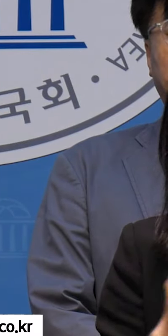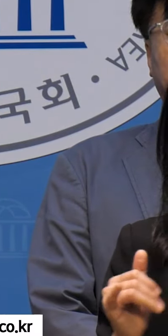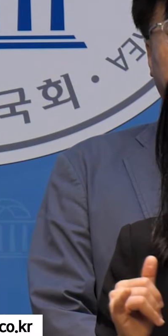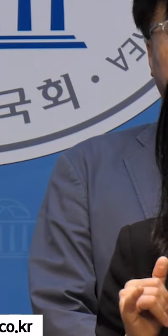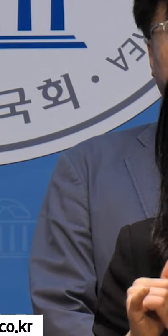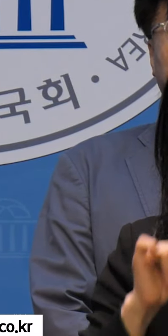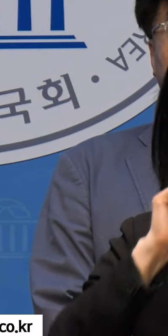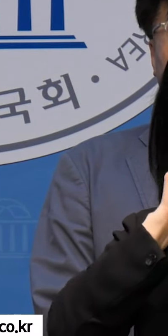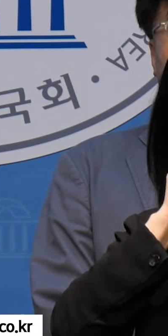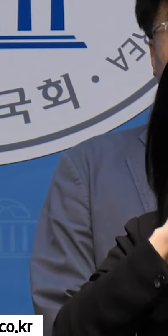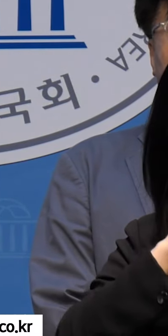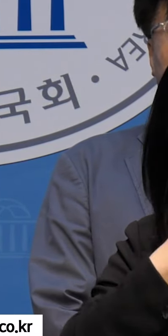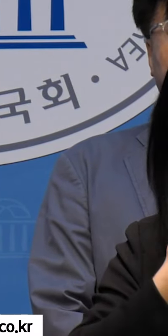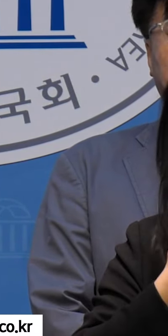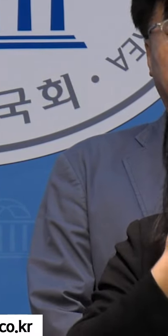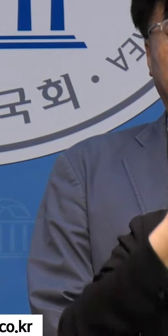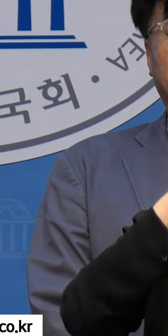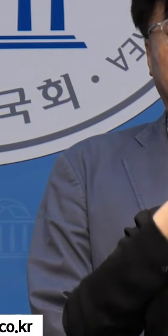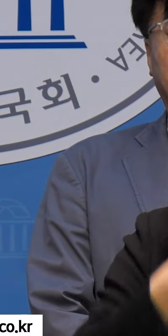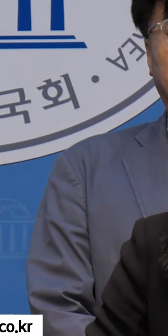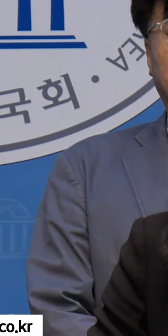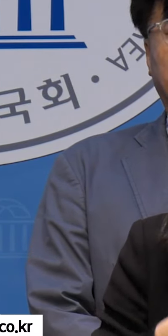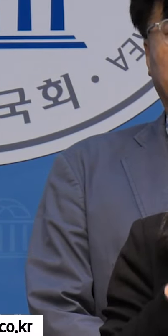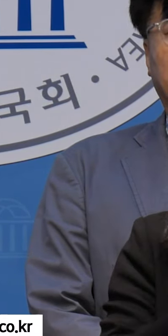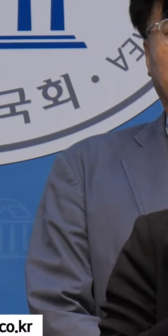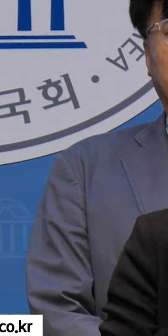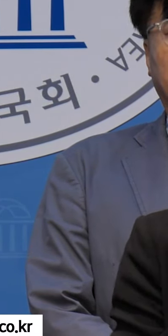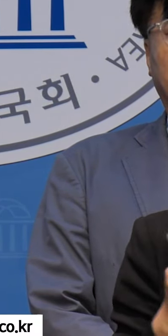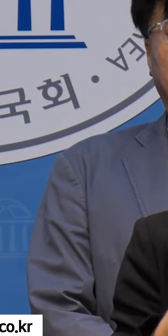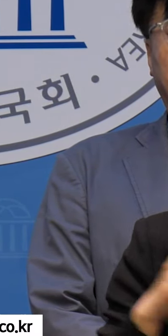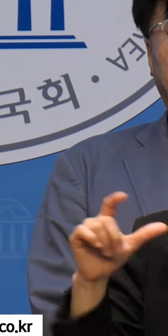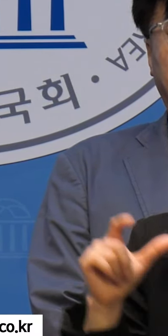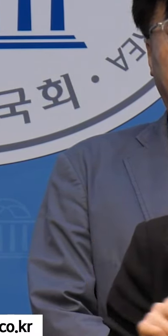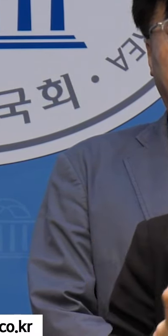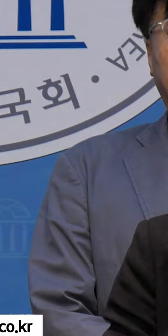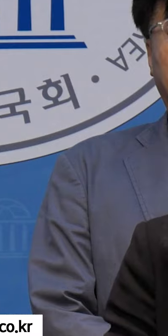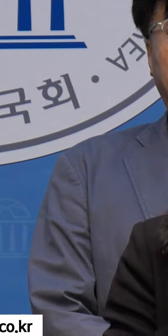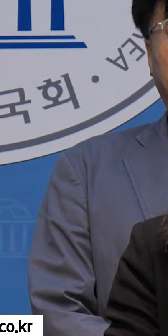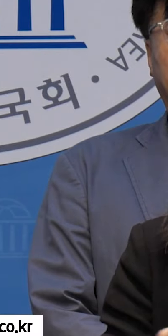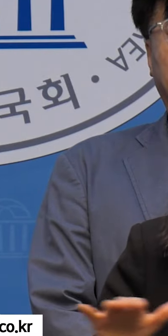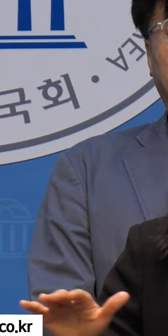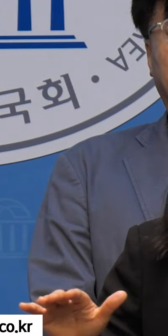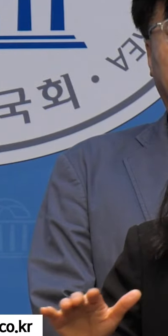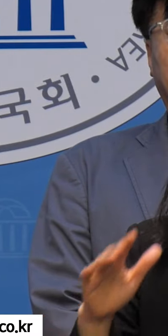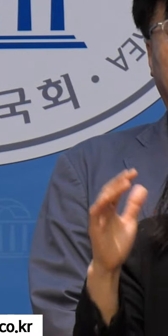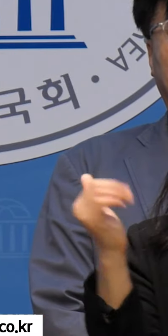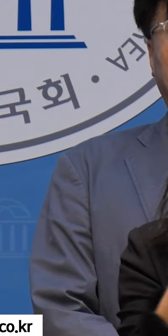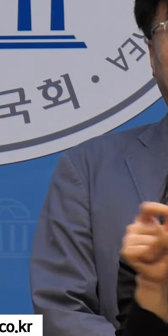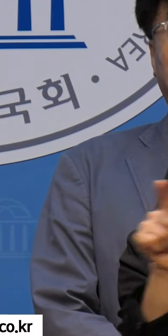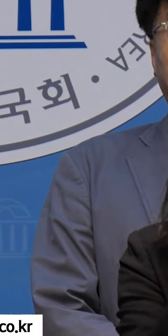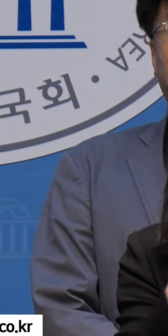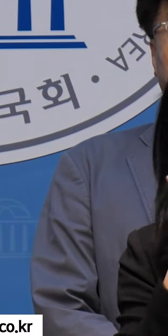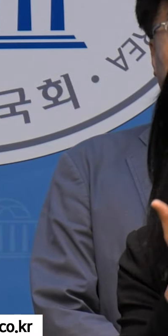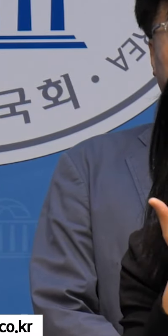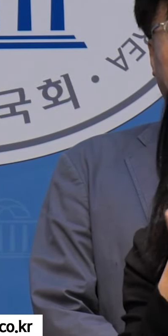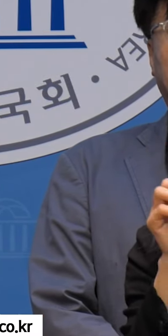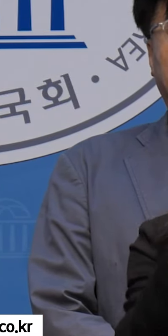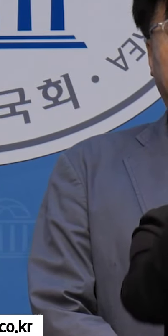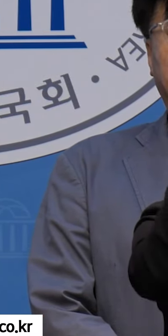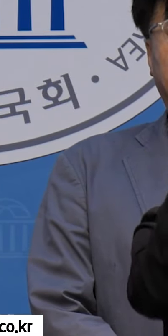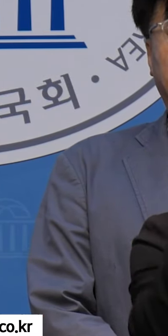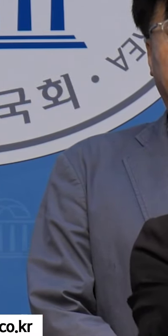이런 어려움을 제대로 정치권이 해결하고 있다고 지금 신뢰를 보낼 수 있는 상황입니까?